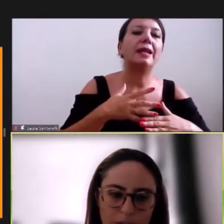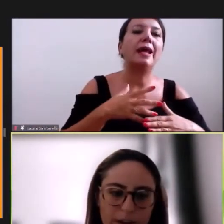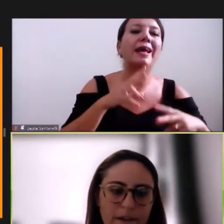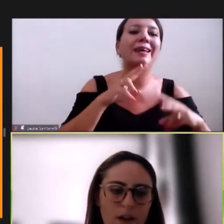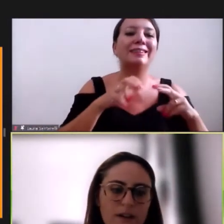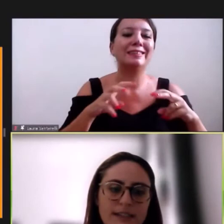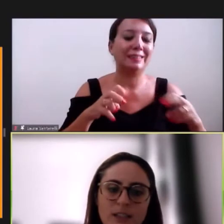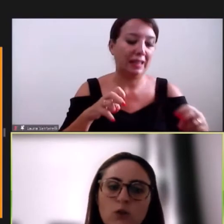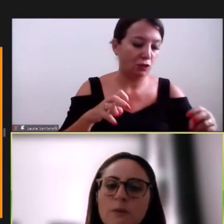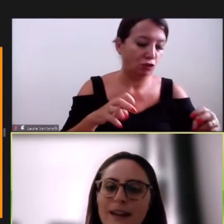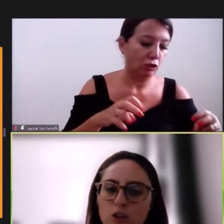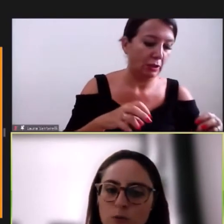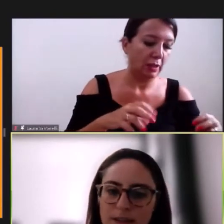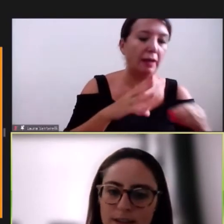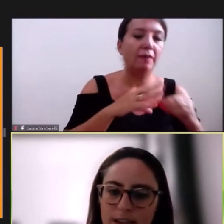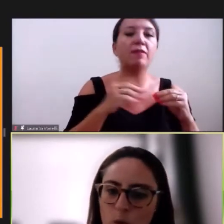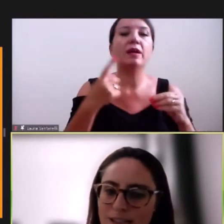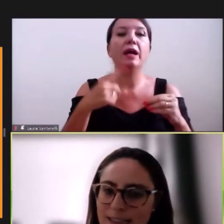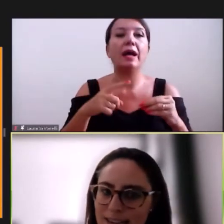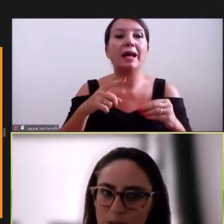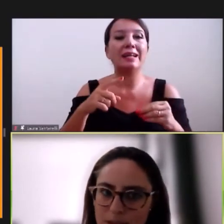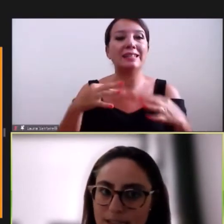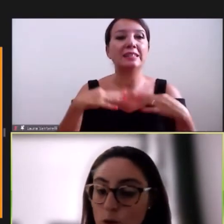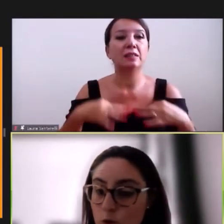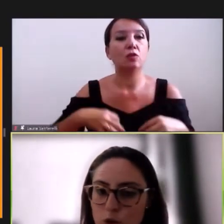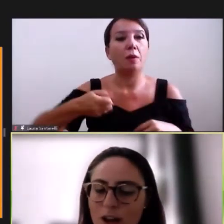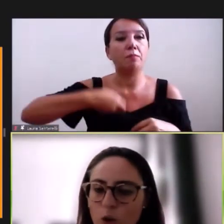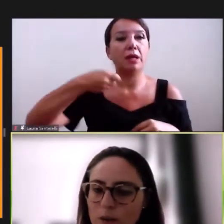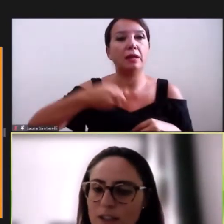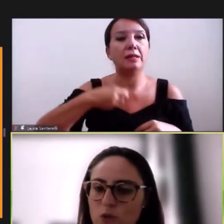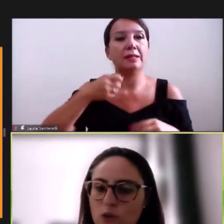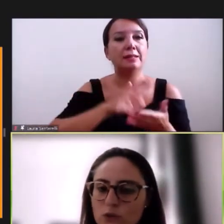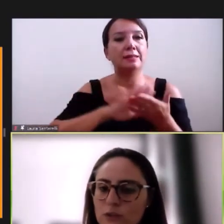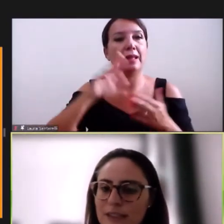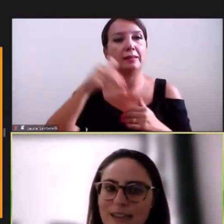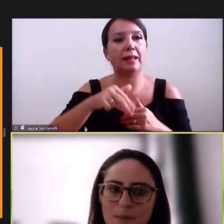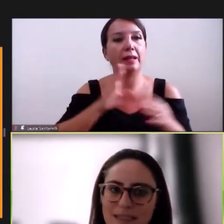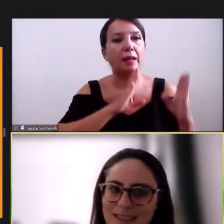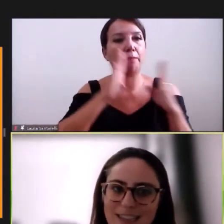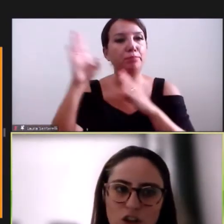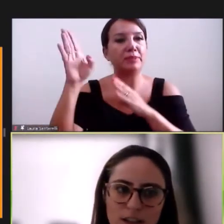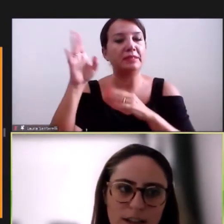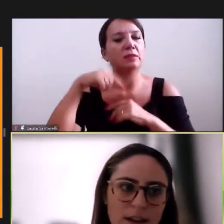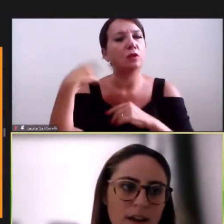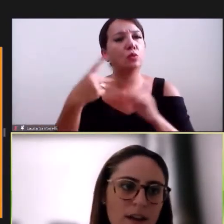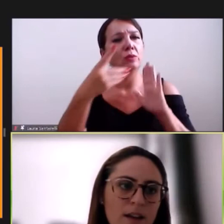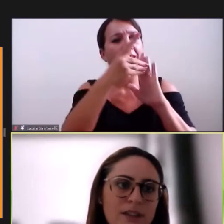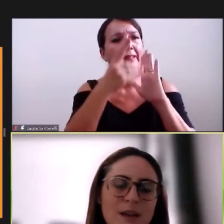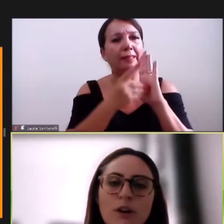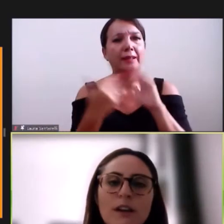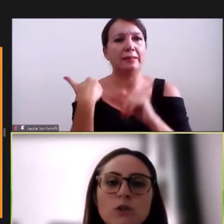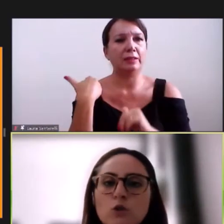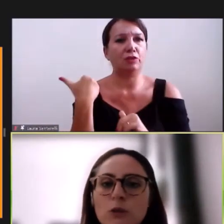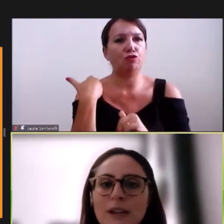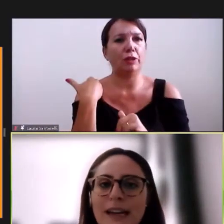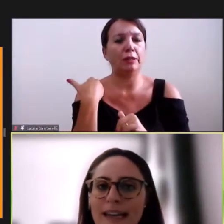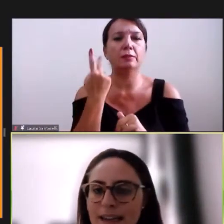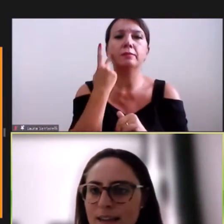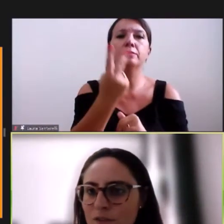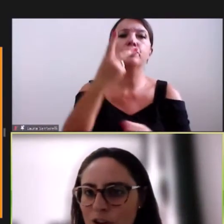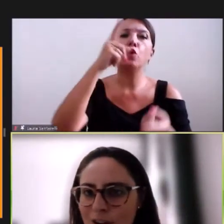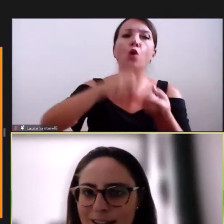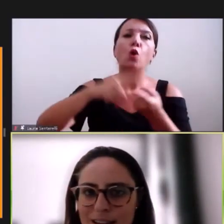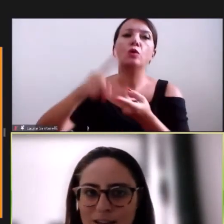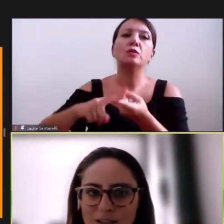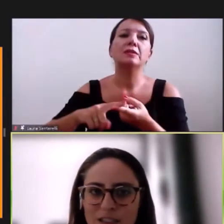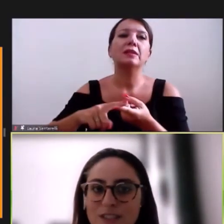anche con l'Istituto di Management della Scuola Sant'Anna di Pisa dello scorso anno, quindi sono tutti dati abbastanza recenti. Vediamo che il consumatore green,